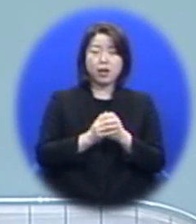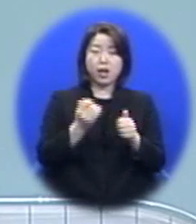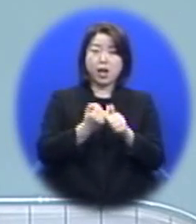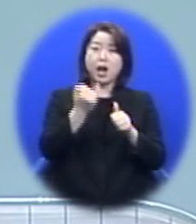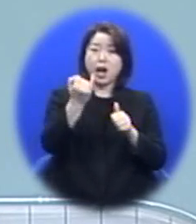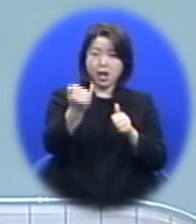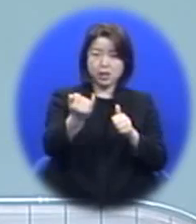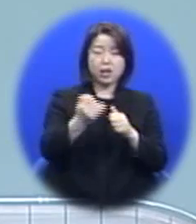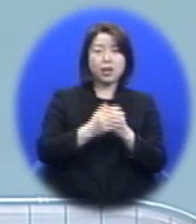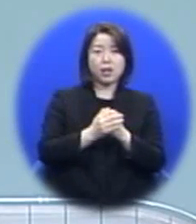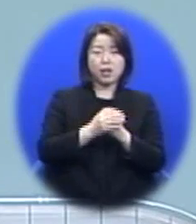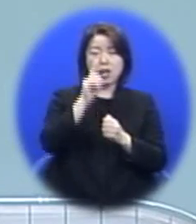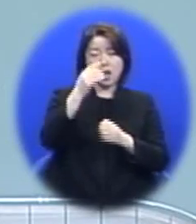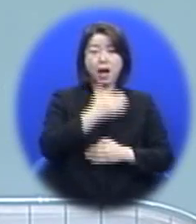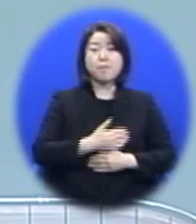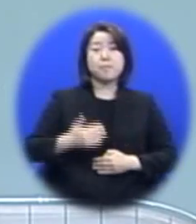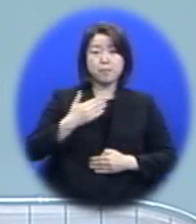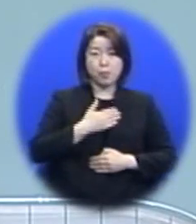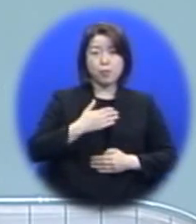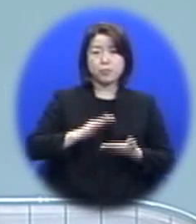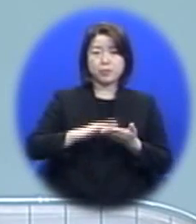아내와 한 몸이에요.